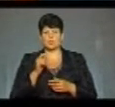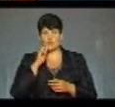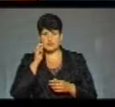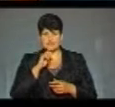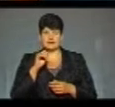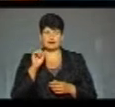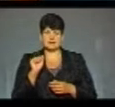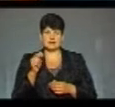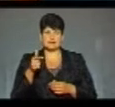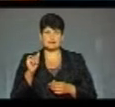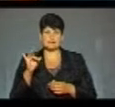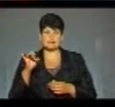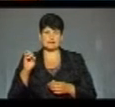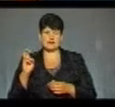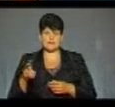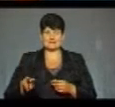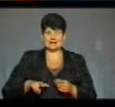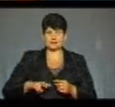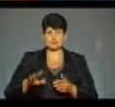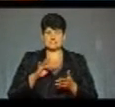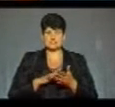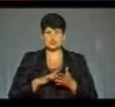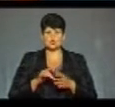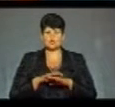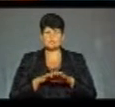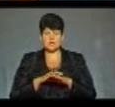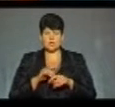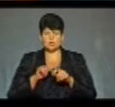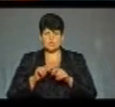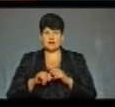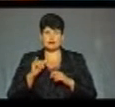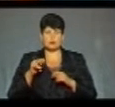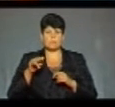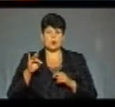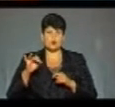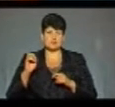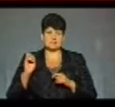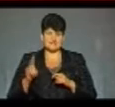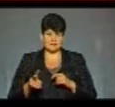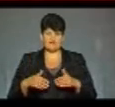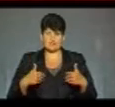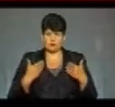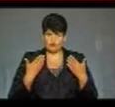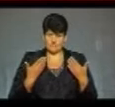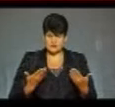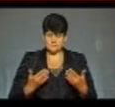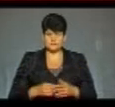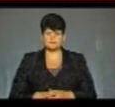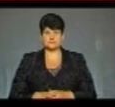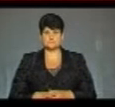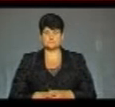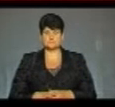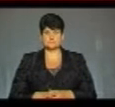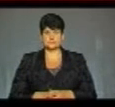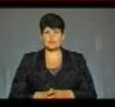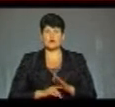Андрій Гірняк та директор Центру суспільних досліджень «Поліс» Ігор Процик. Вітаю вас. Доброго вечора. Вітаю.